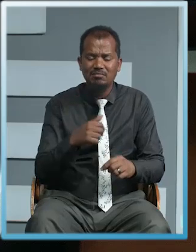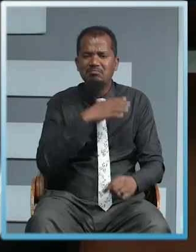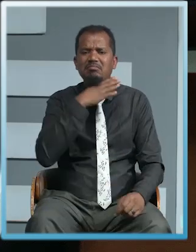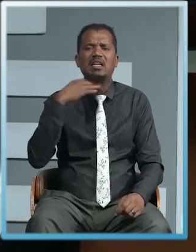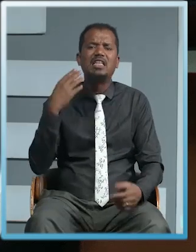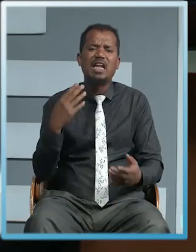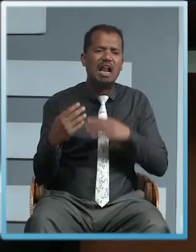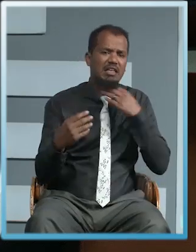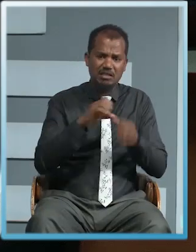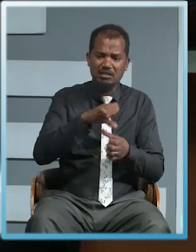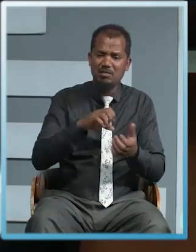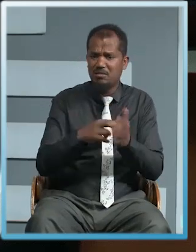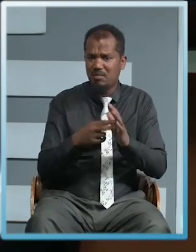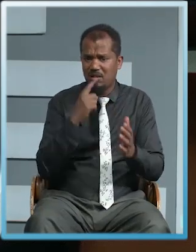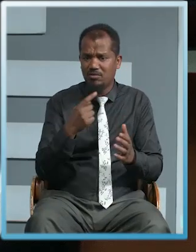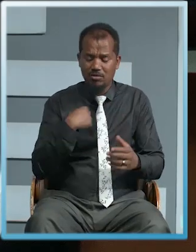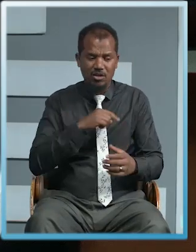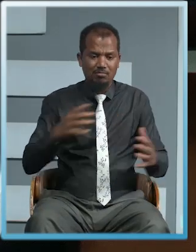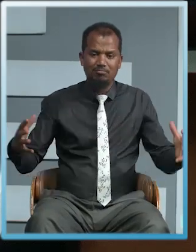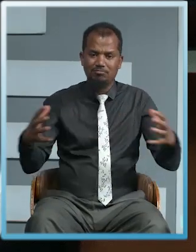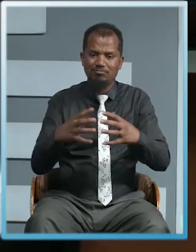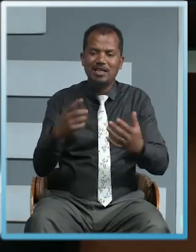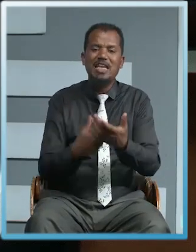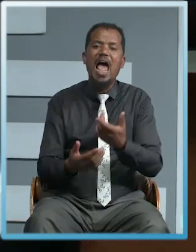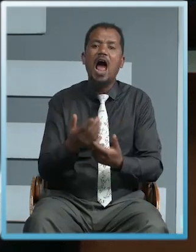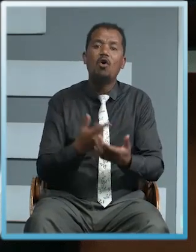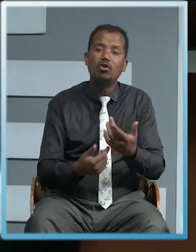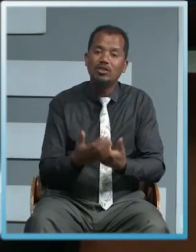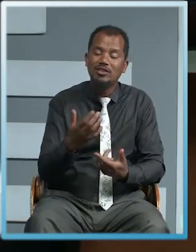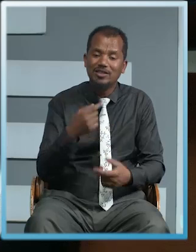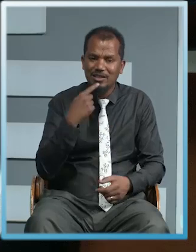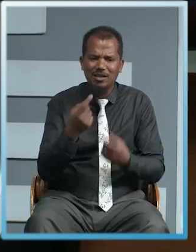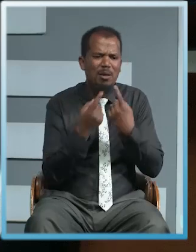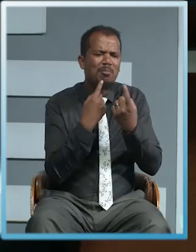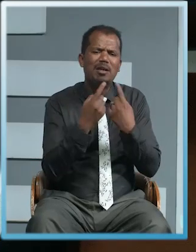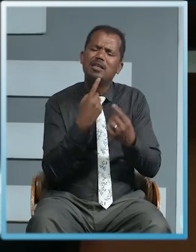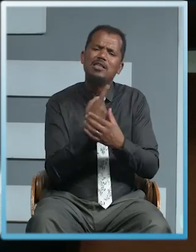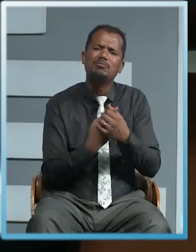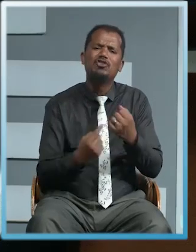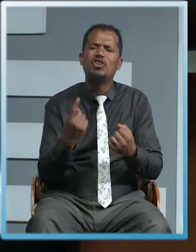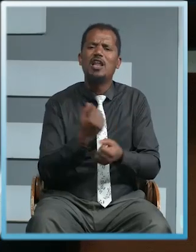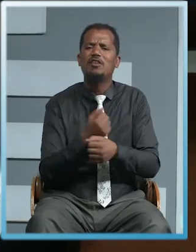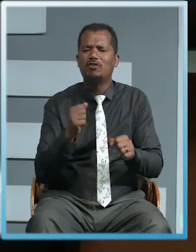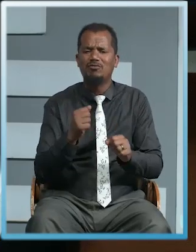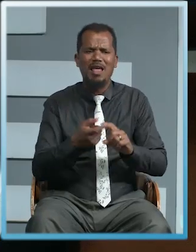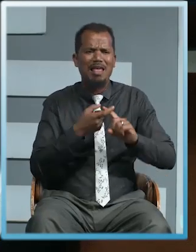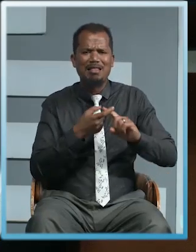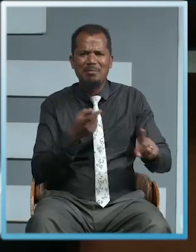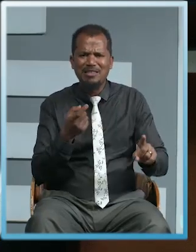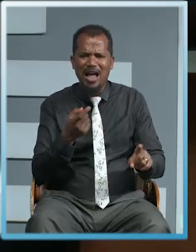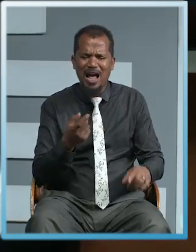ማለት ስለሆነ አንደኛ እኛ ስንሰባሰብ ዲያሎግ ስንል በንግግር ነገሮች አድሬስ እንዲደረጉ ነው እንጂ